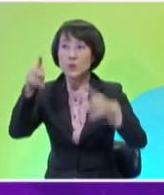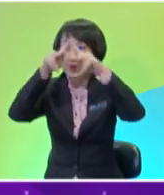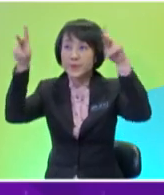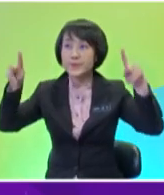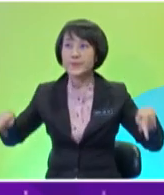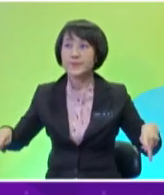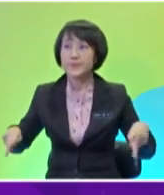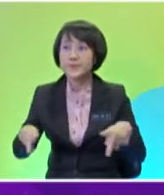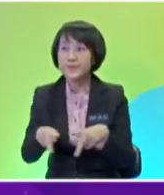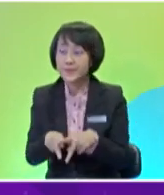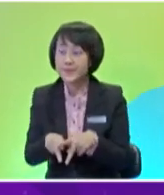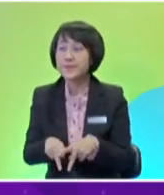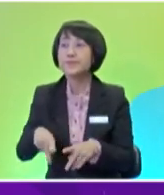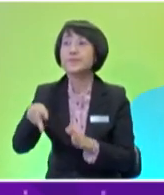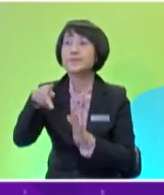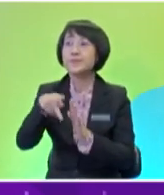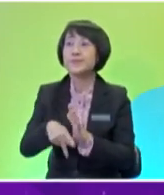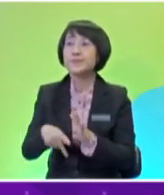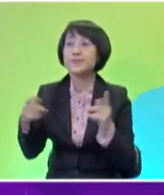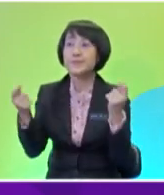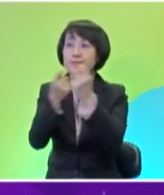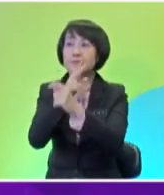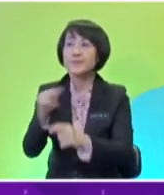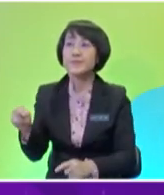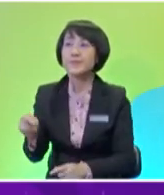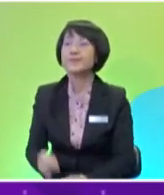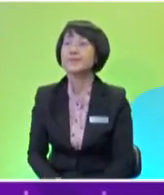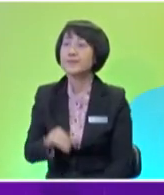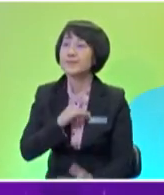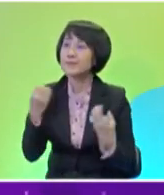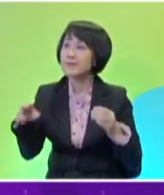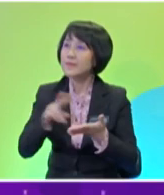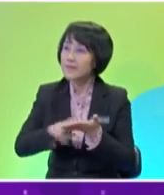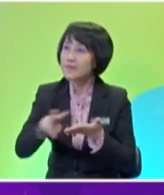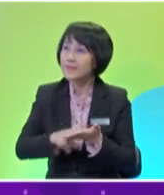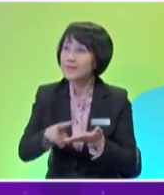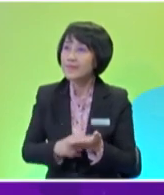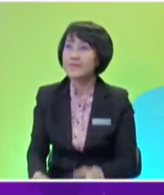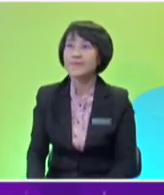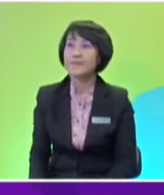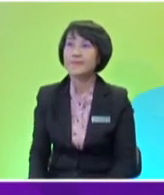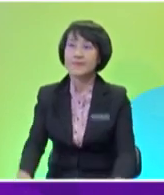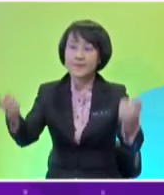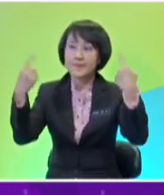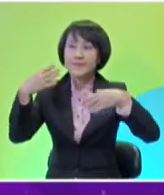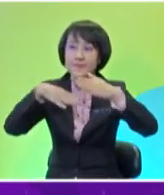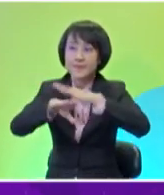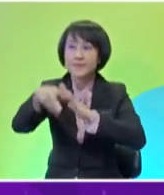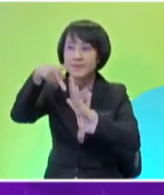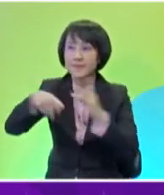kerja itu Ya saya juga ada pembantunya marilah kita masuk pertandingan